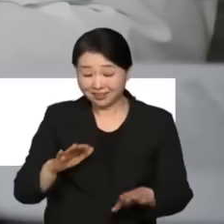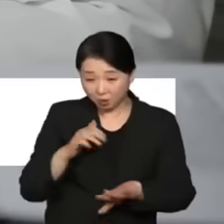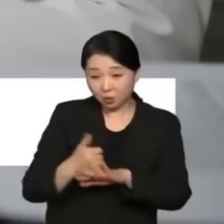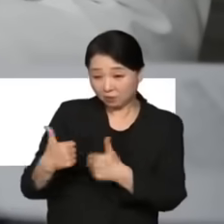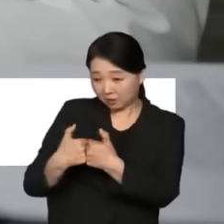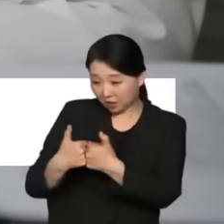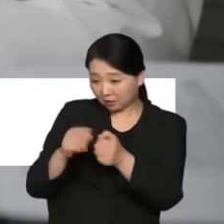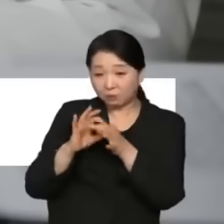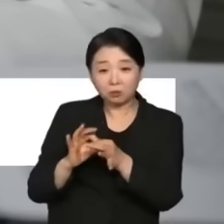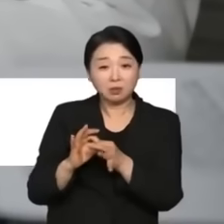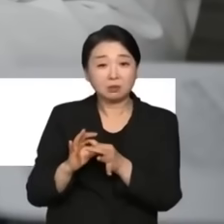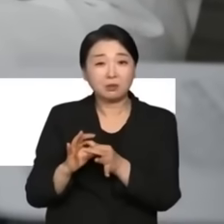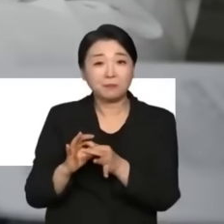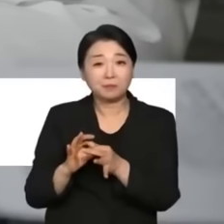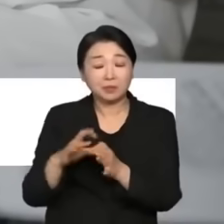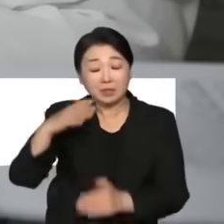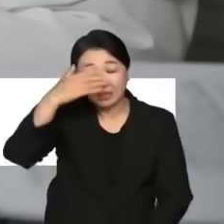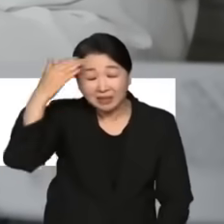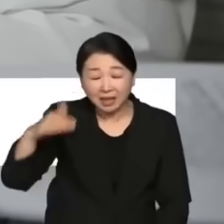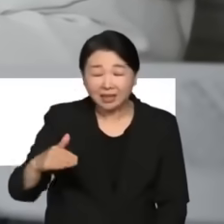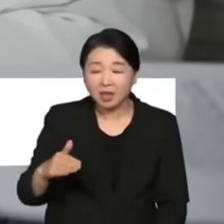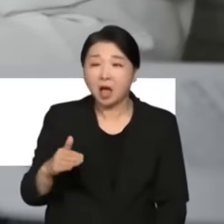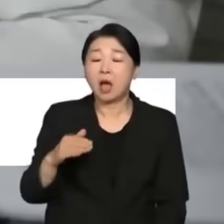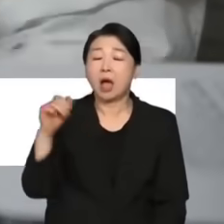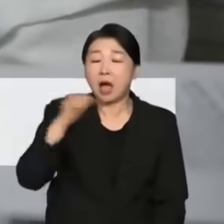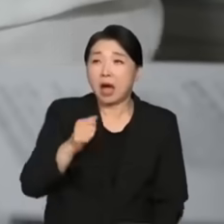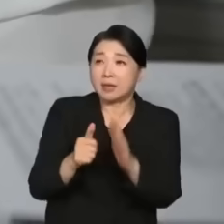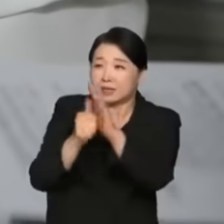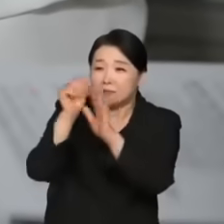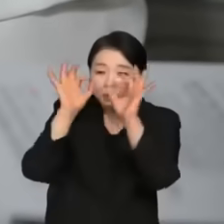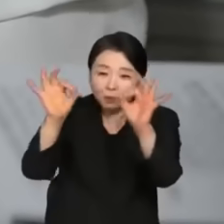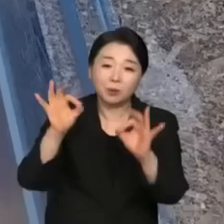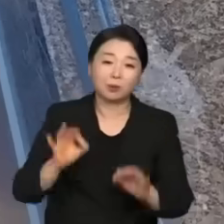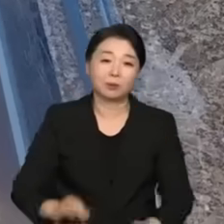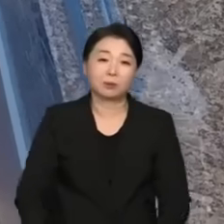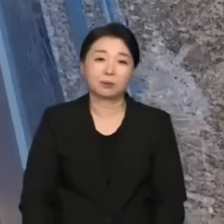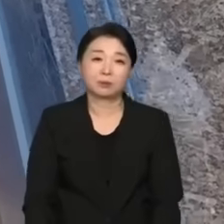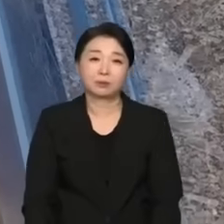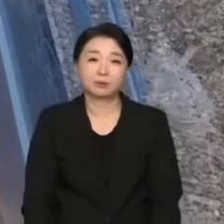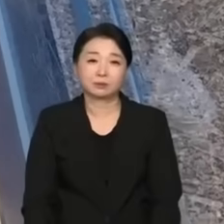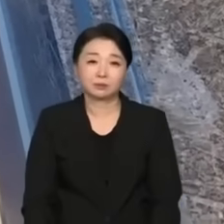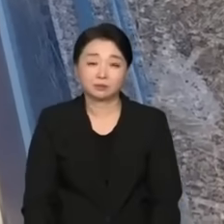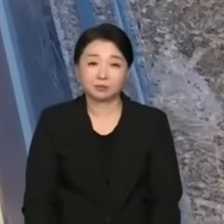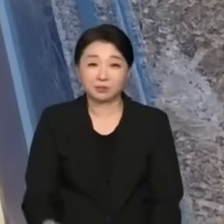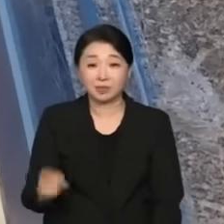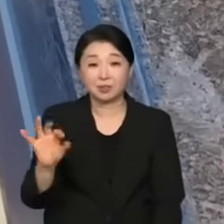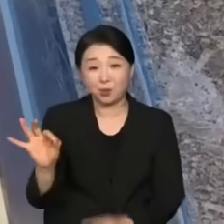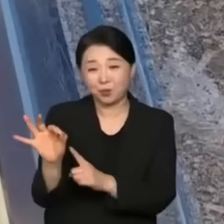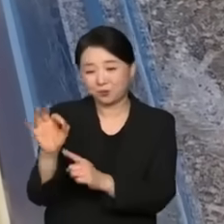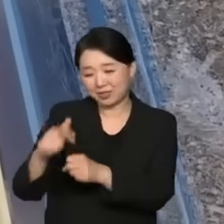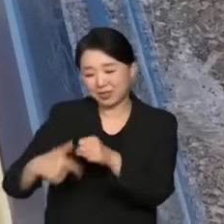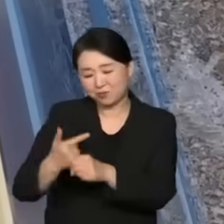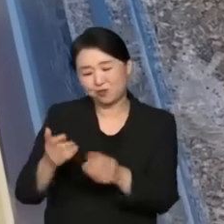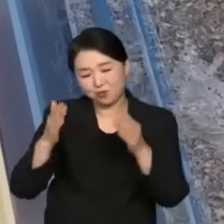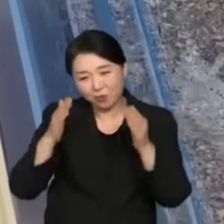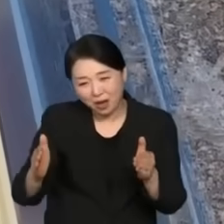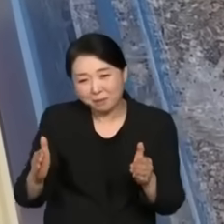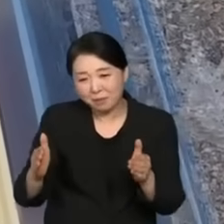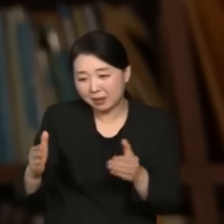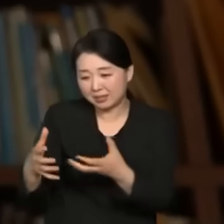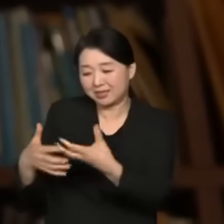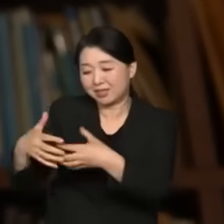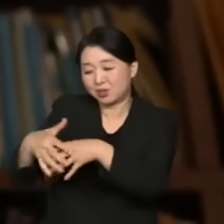받으면서 다행히 길을 좀 얻은 거 같아서네 송장은 16년간 민생 년대에서